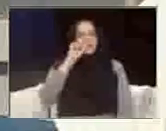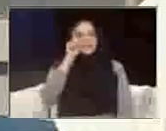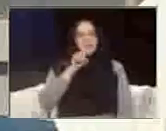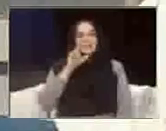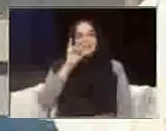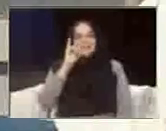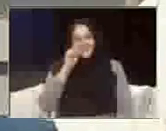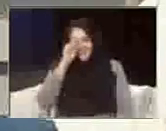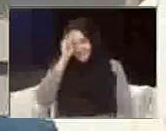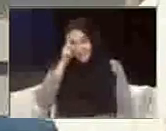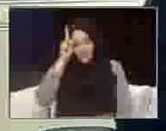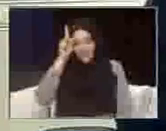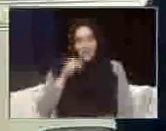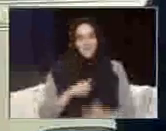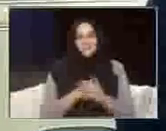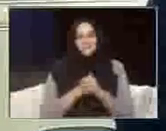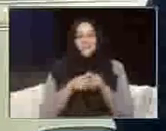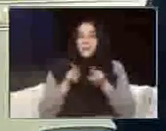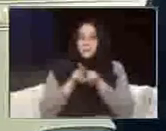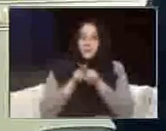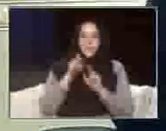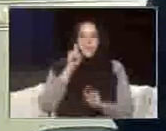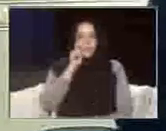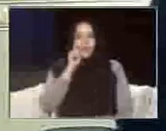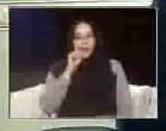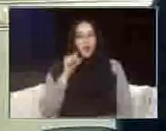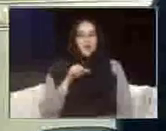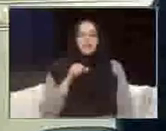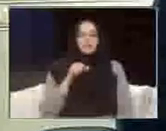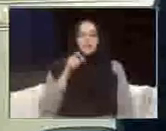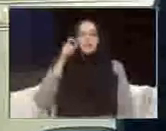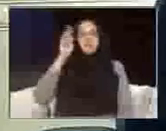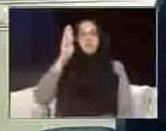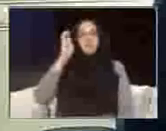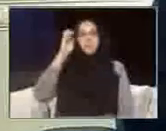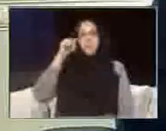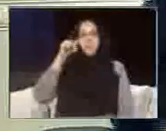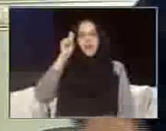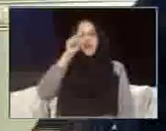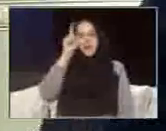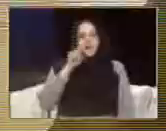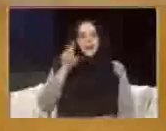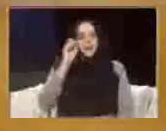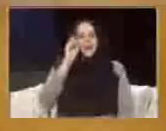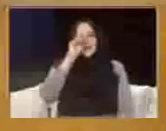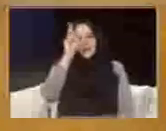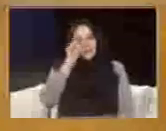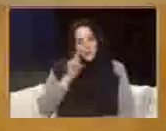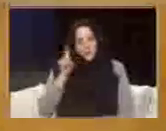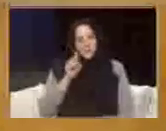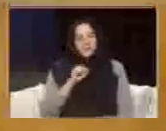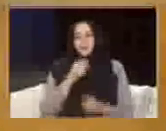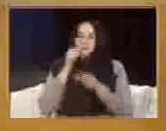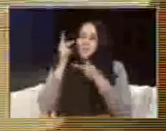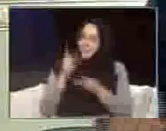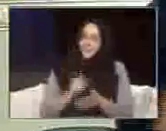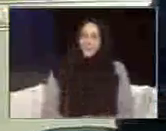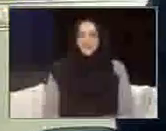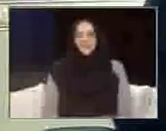الكريم. الله يسلمك. ومع فضيلة الأستاذ الدكتور عبد القادر بن عزوز، فأهلا وسهلا سيدي الكريم. مرحبا، أهلا